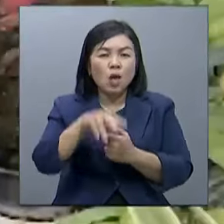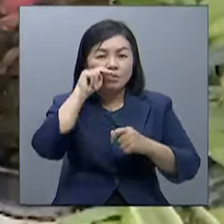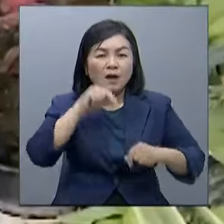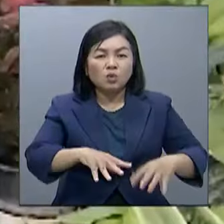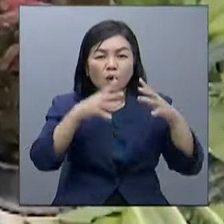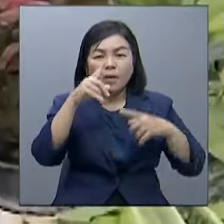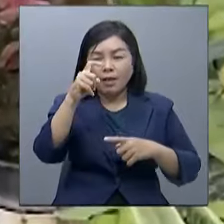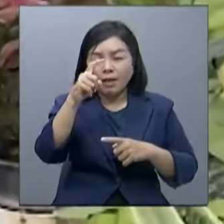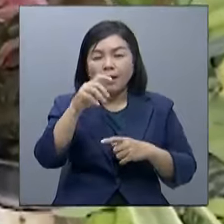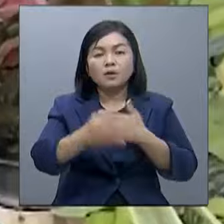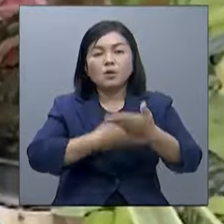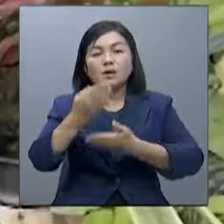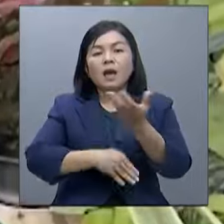กันไม่ทันค่ะรอไม่รอทีแน่ๆ